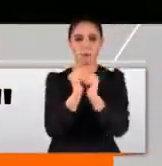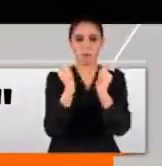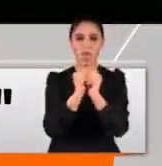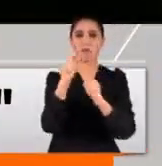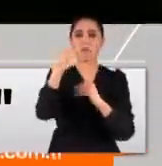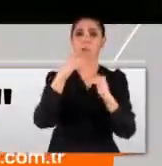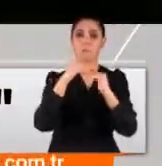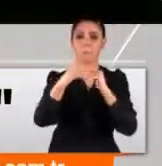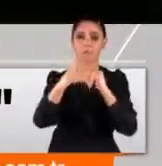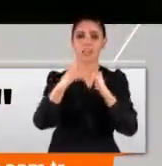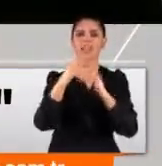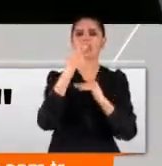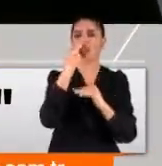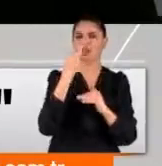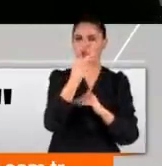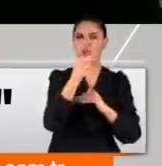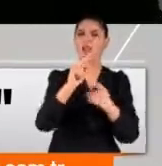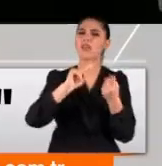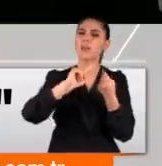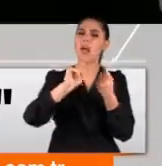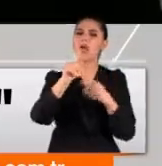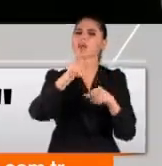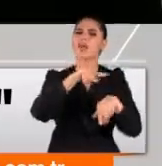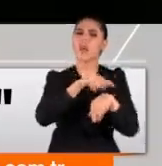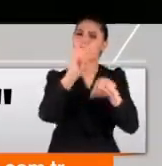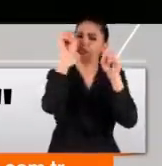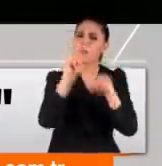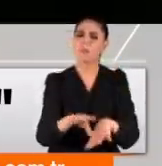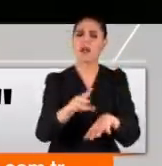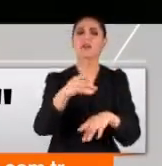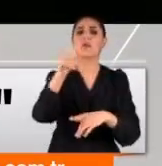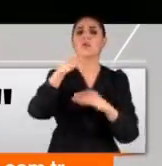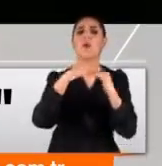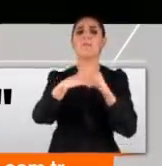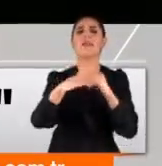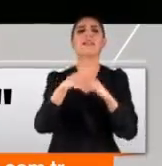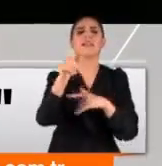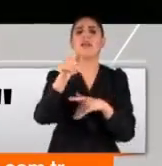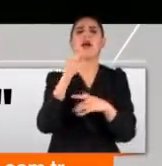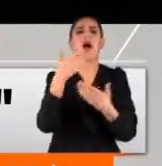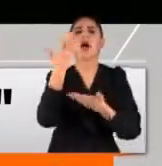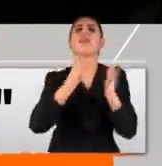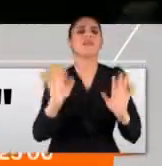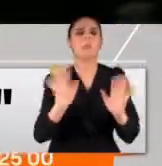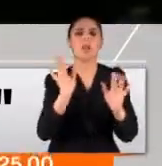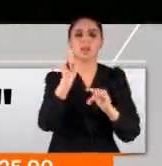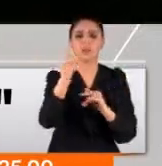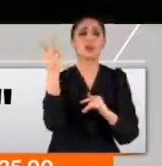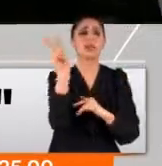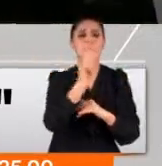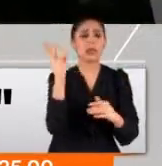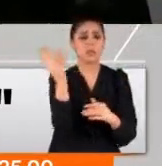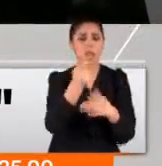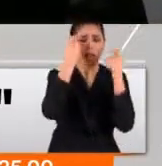bunda milleti aldatma sürecinde bir kerede bıraksın illet aldatamazsın geçişler yanında iki tane değil mi